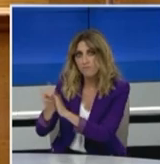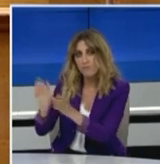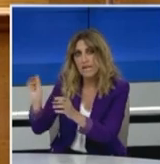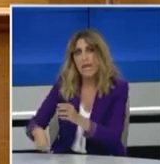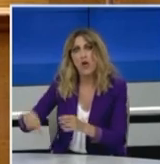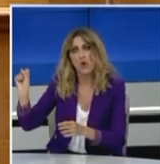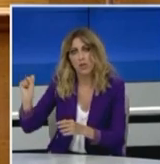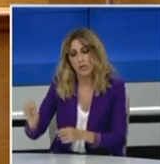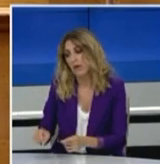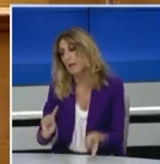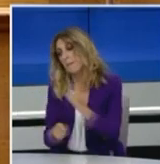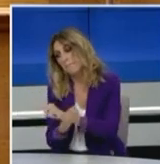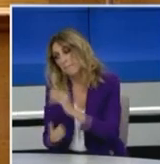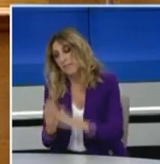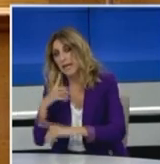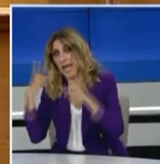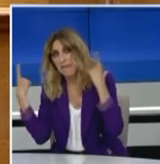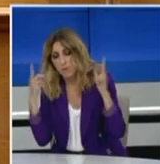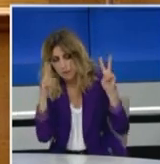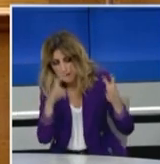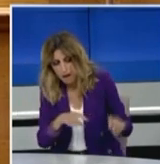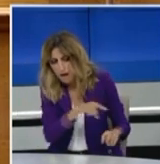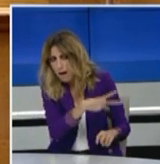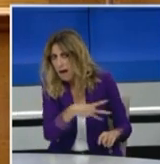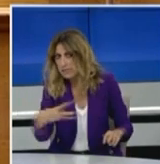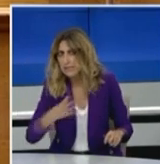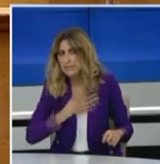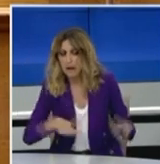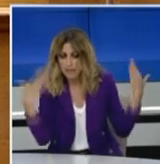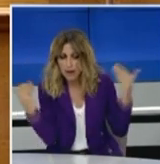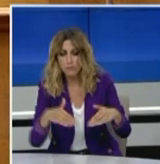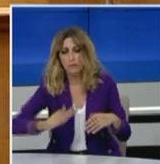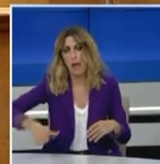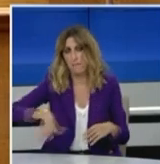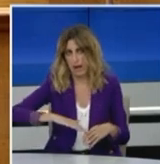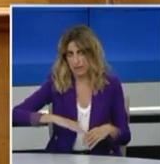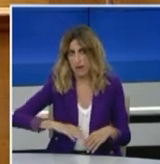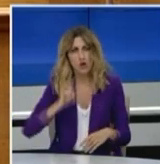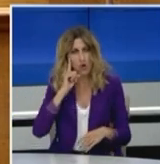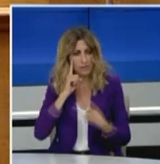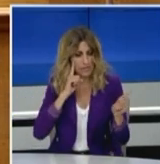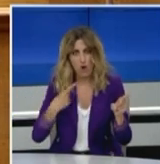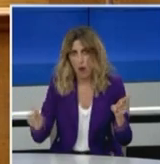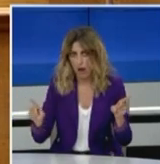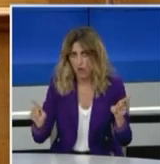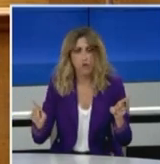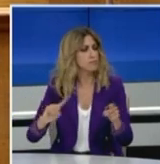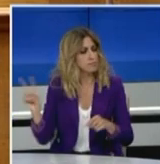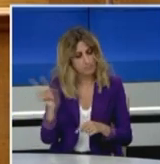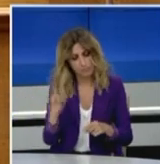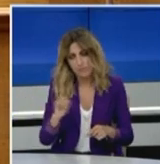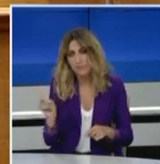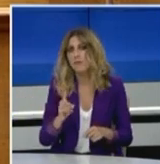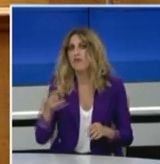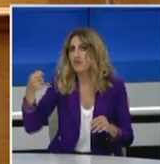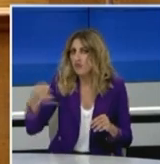υποτιθέμενη σκευωρία σε βάρος αυτών των προσώπων, στην πραγματικότητα είχαν και οι 2 ορισμένα κρίσιμα